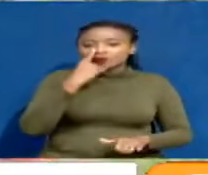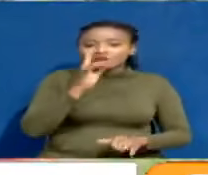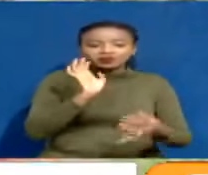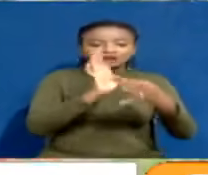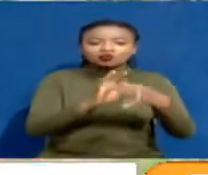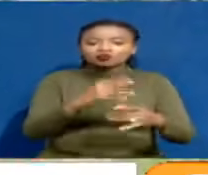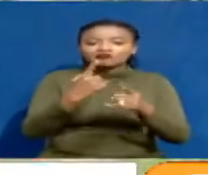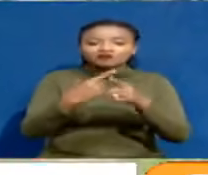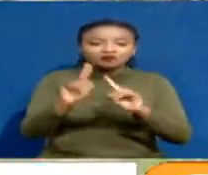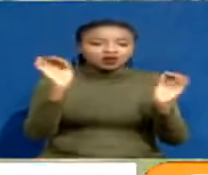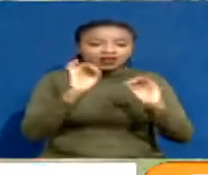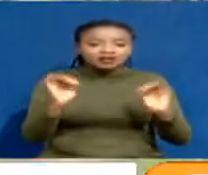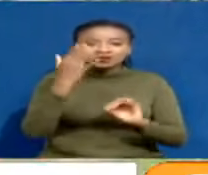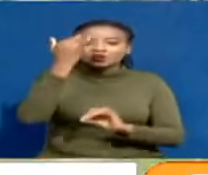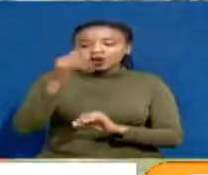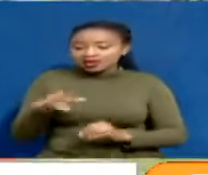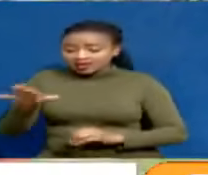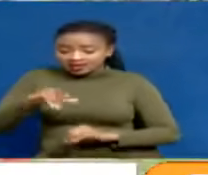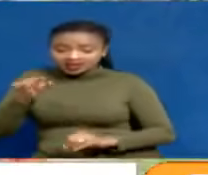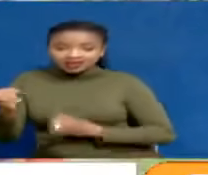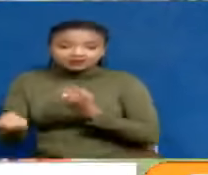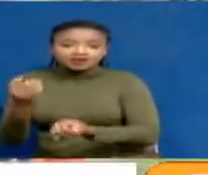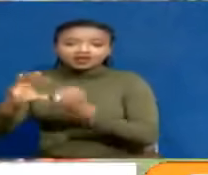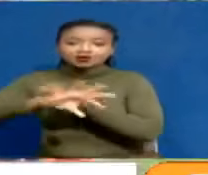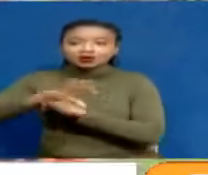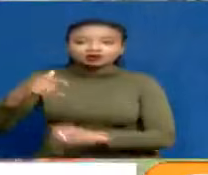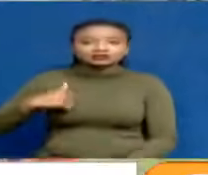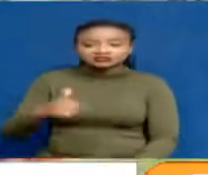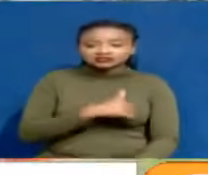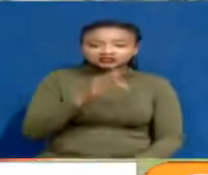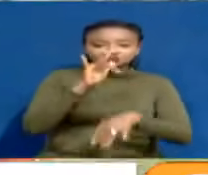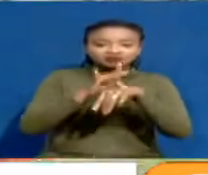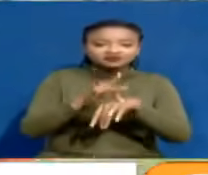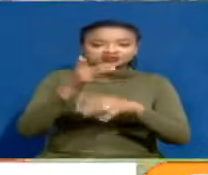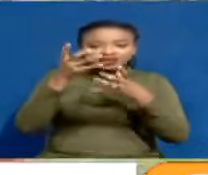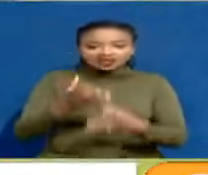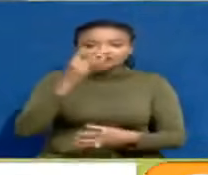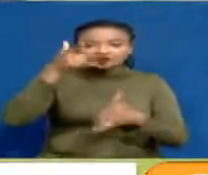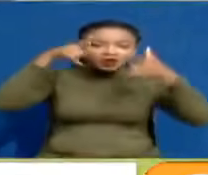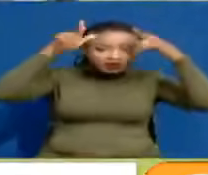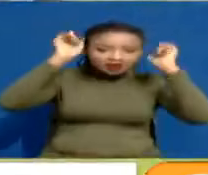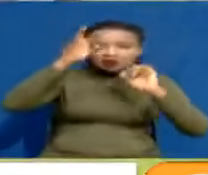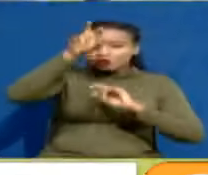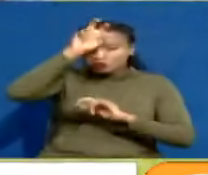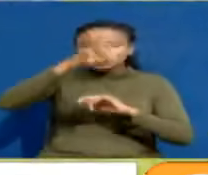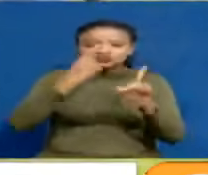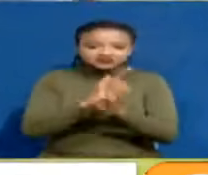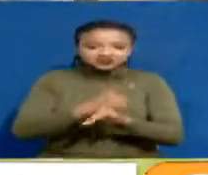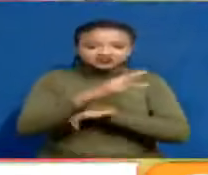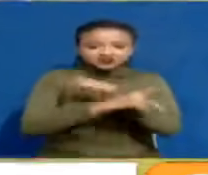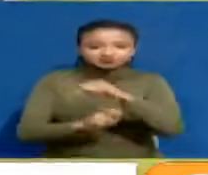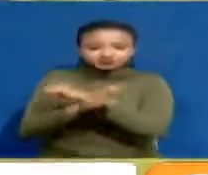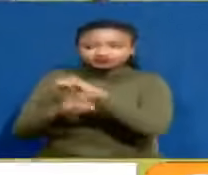kwetu Baringo County. Tukiangalia sisi ndio ambao tumeathirika sana na mifugo kuibiwa.